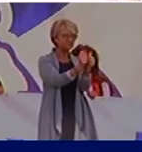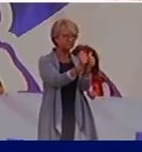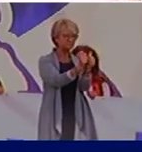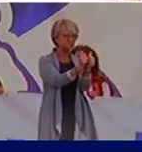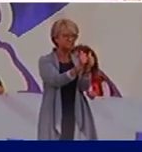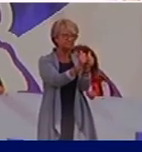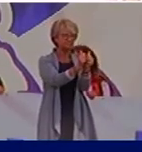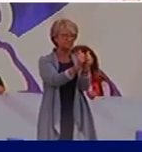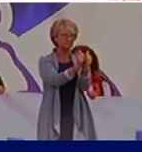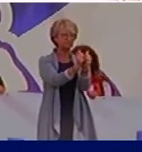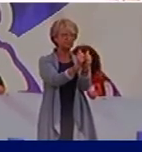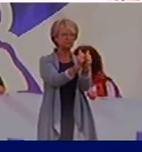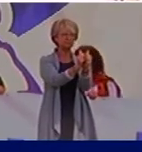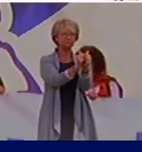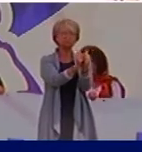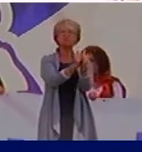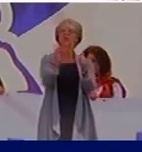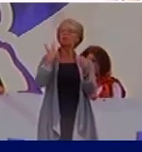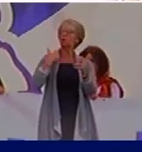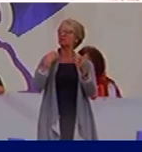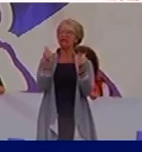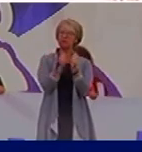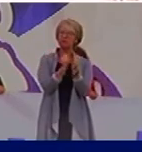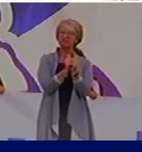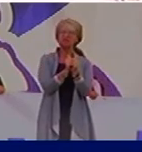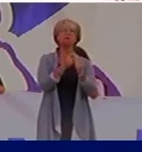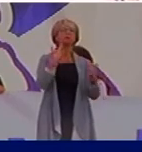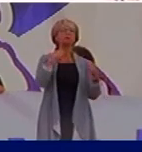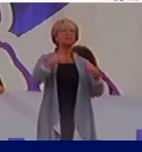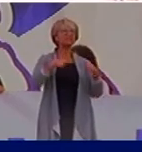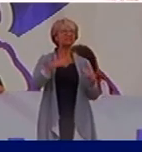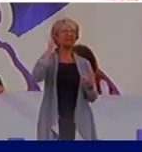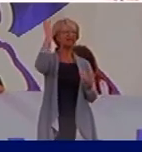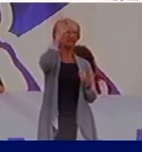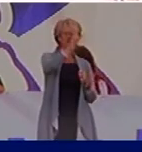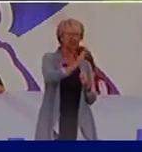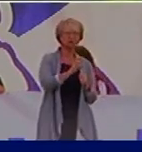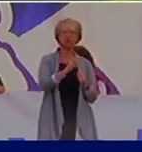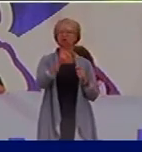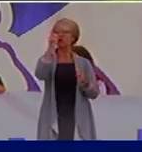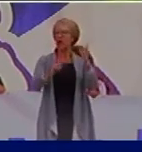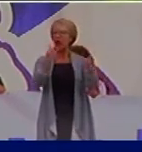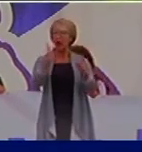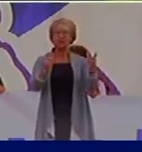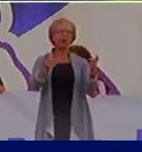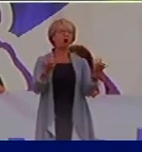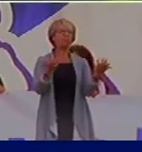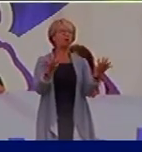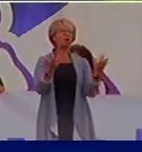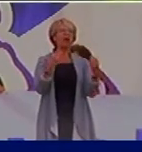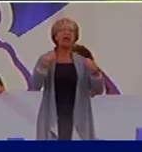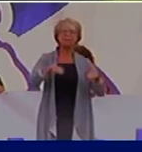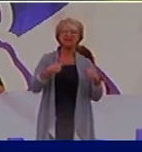Noi siamo in fianco alle regioni, ai presidenti di regione, ai tre presidenti di regione che